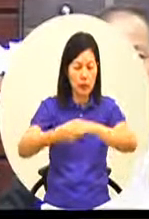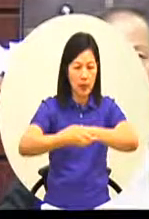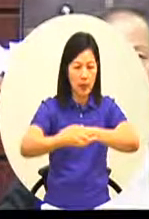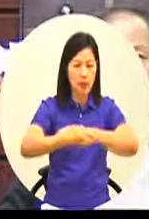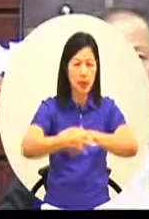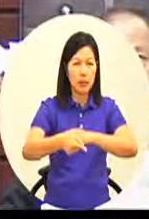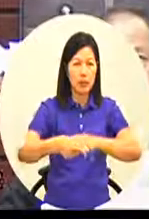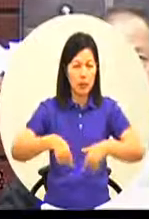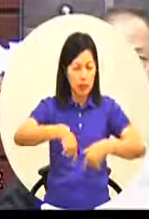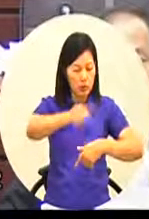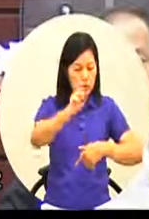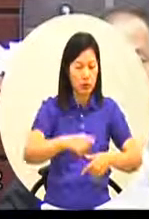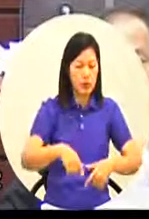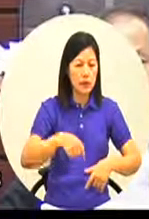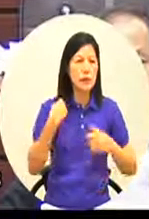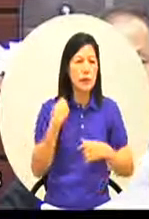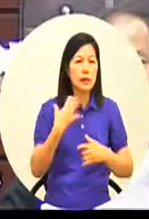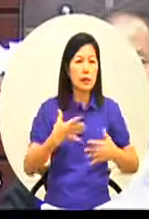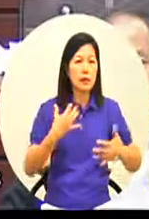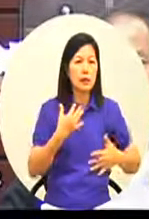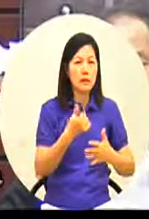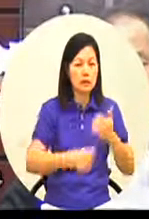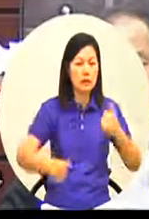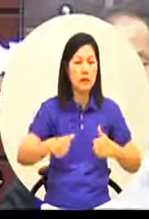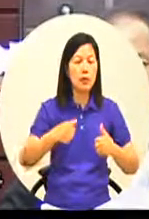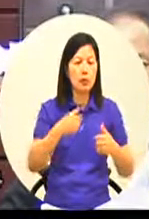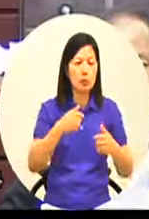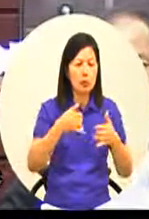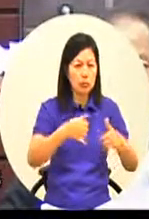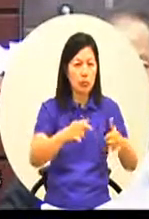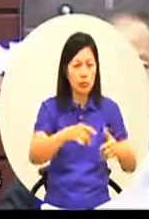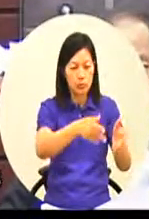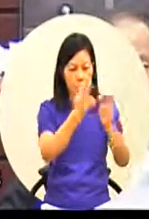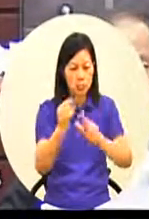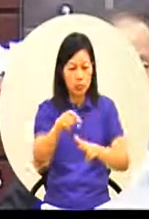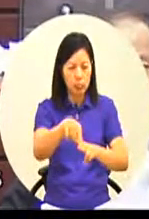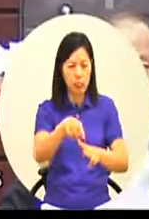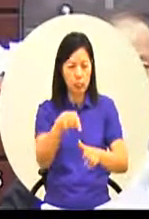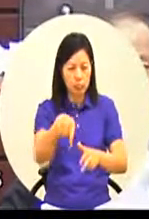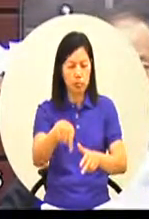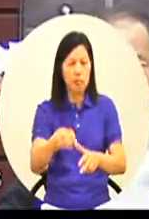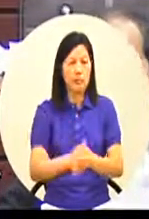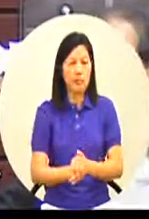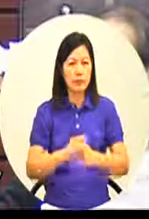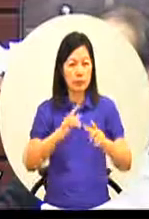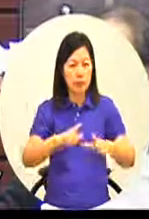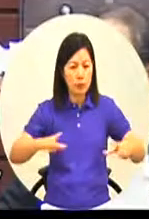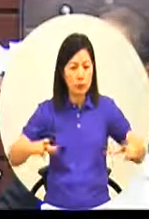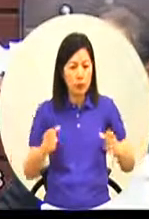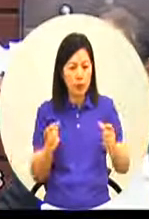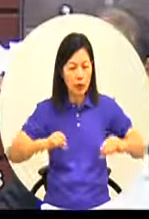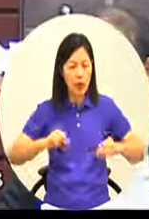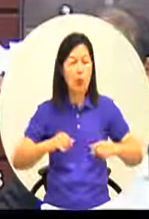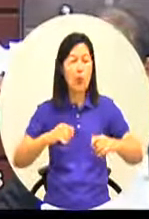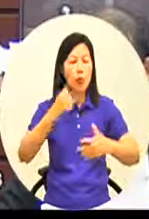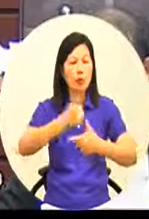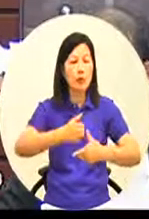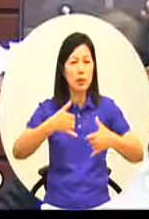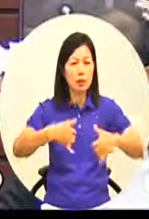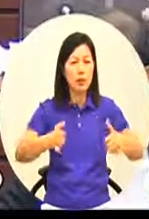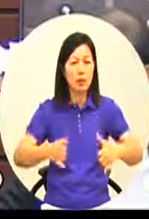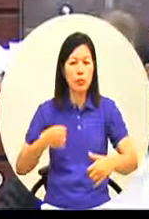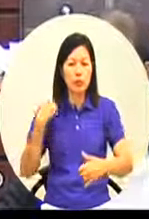路前镇桥的部分，这一小段。其实我们扩建路大家知道，以扩建路和新生路，